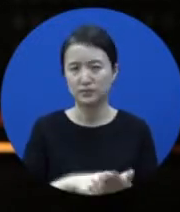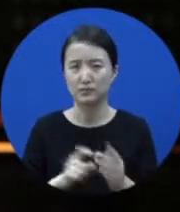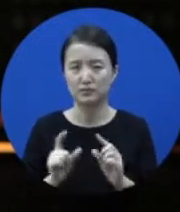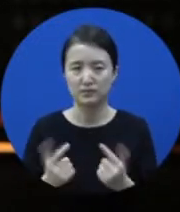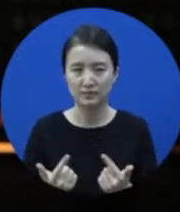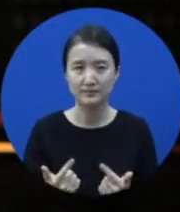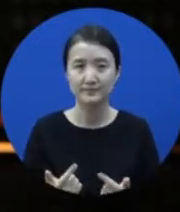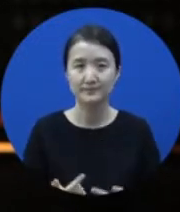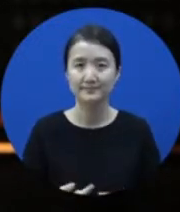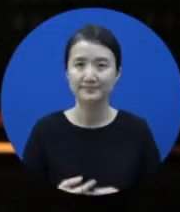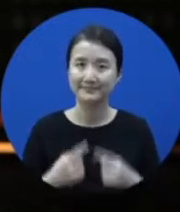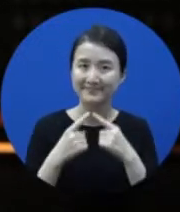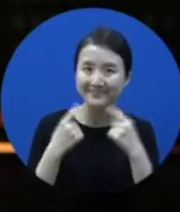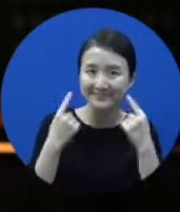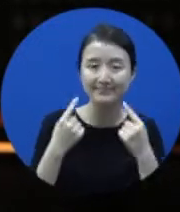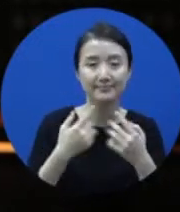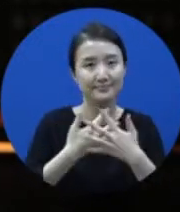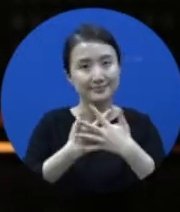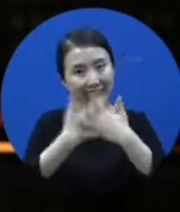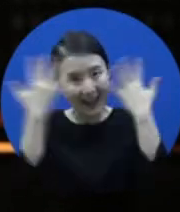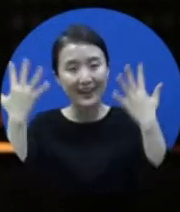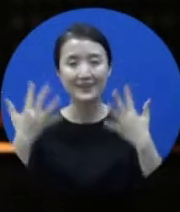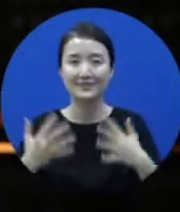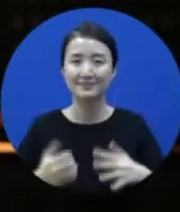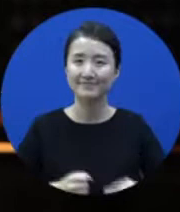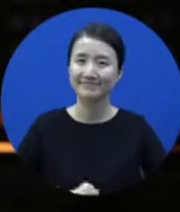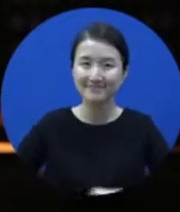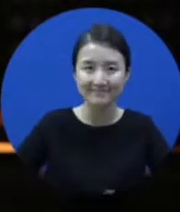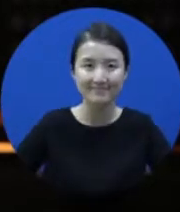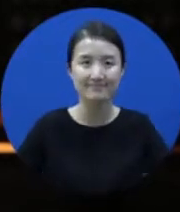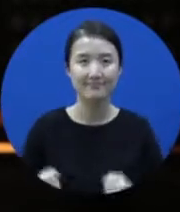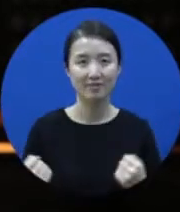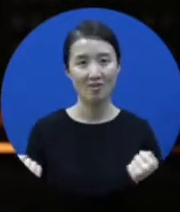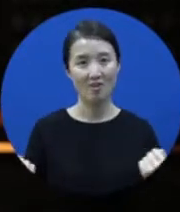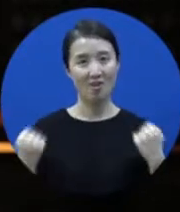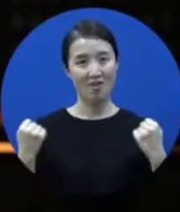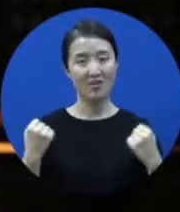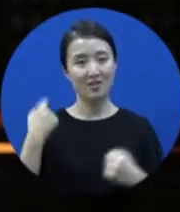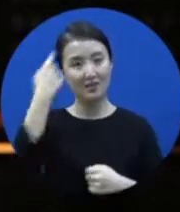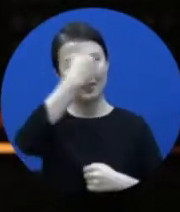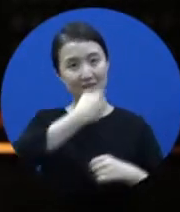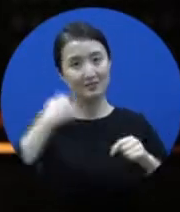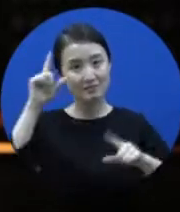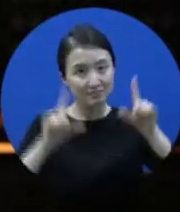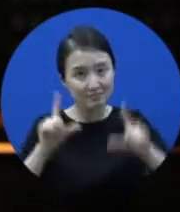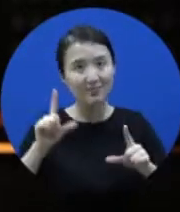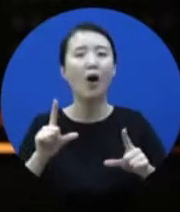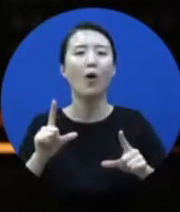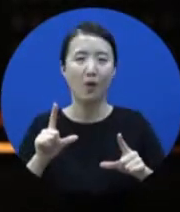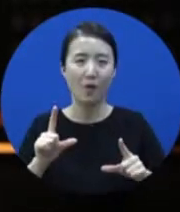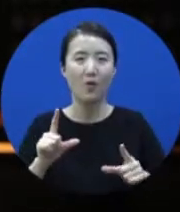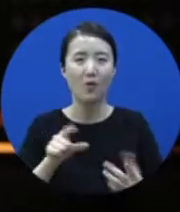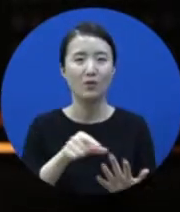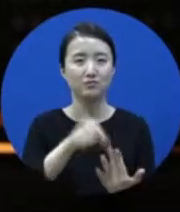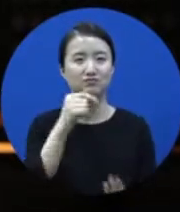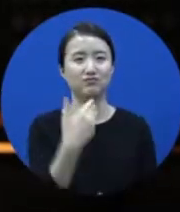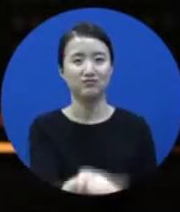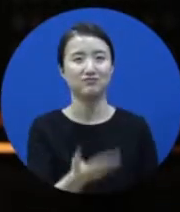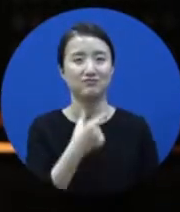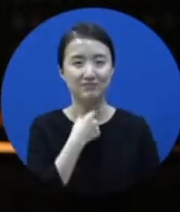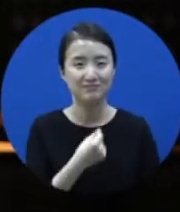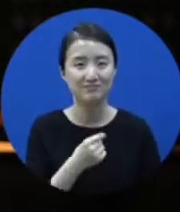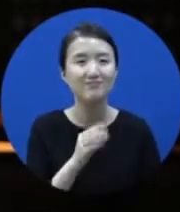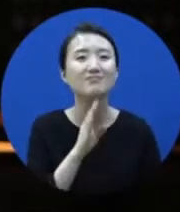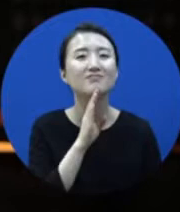그 일을 하고 싶어 합니다. 그래서 우리가 딱 사람을 봤을 때 그 사람의 태도, 표정, 그리고 목소리가